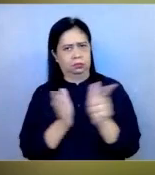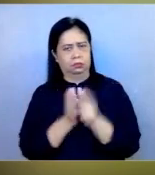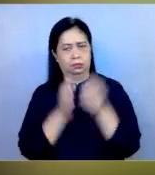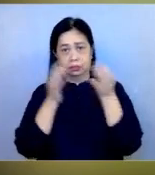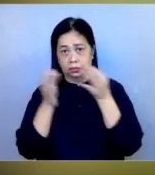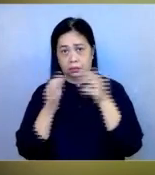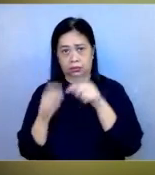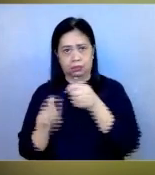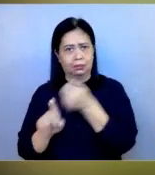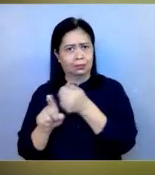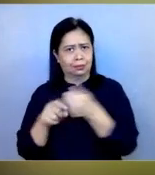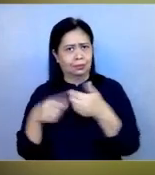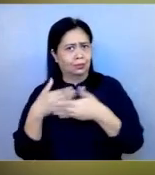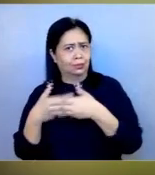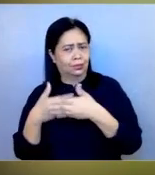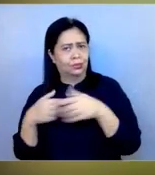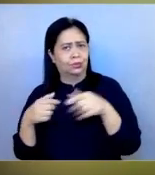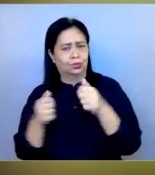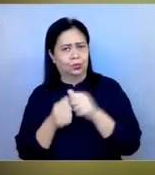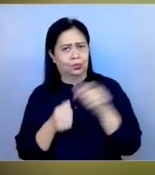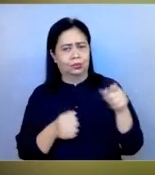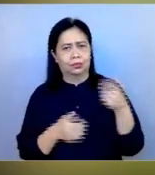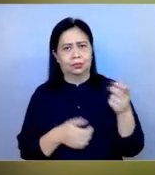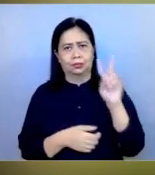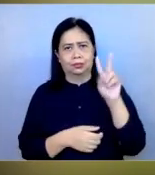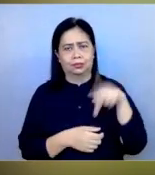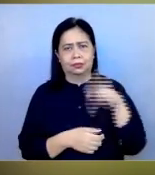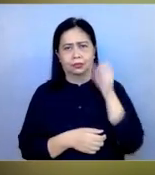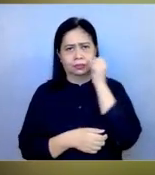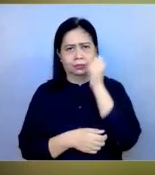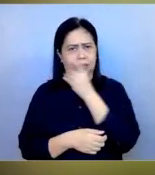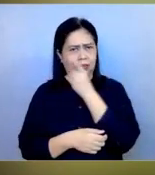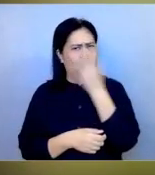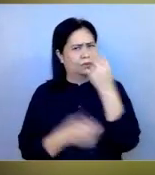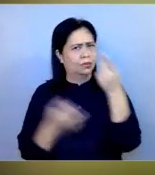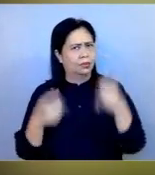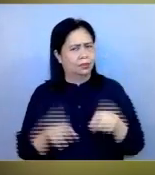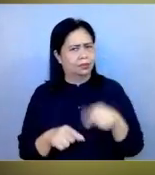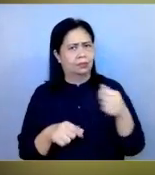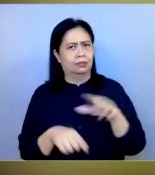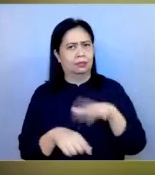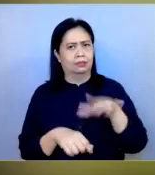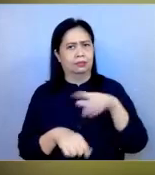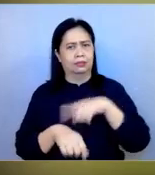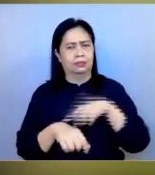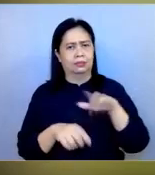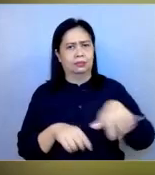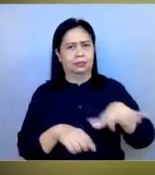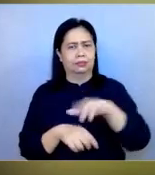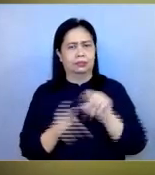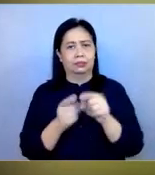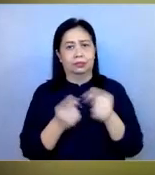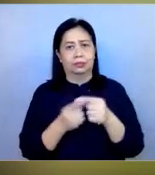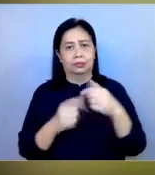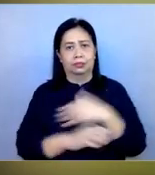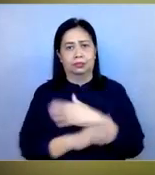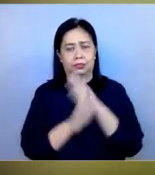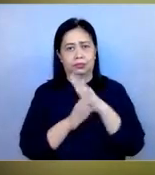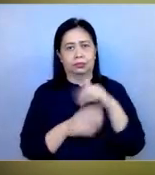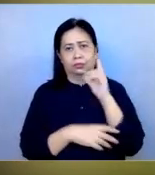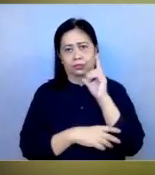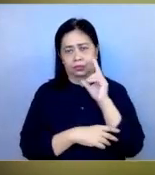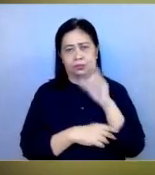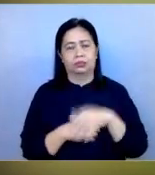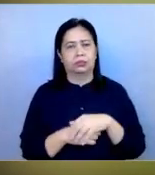VP Sara. Questionable rin daw kung bakit nangyayari ito sa baluarte ng mga Duterte. Nakiisa naman ang